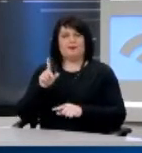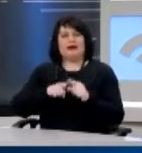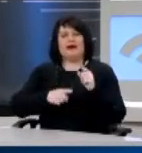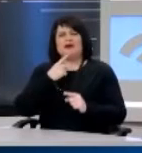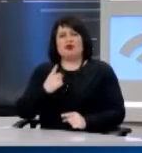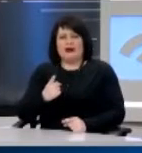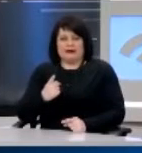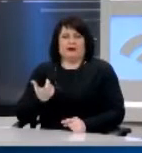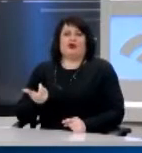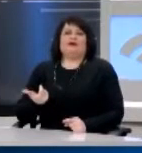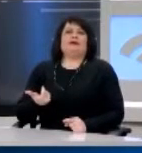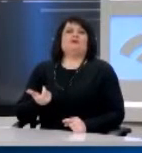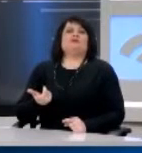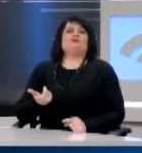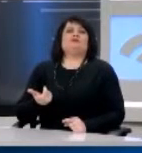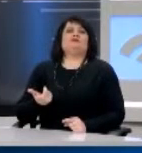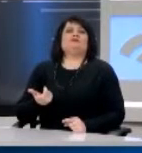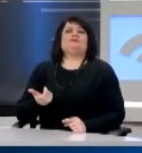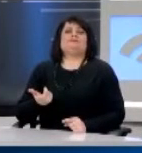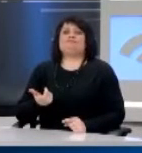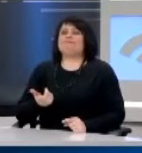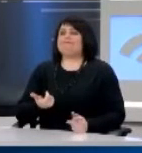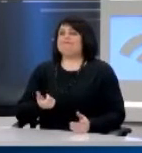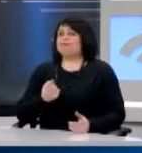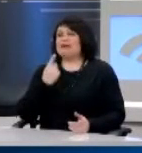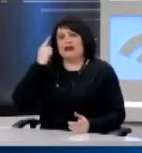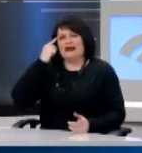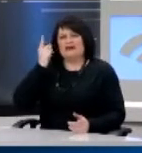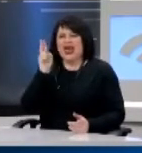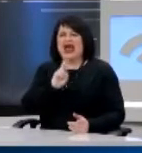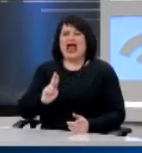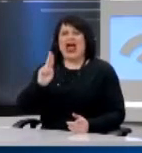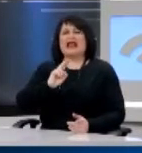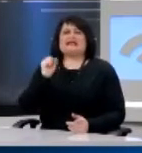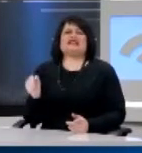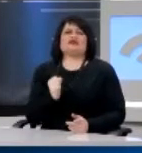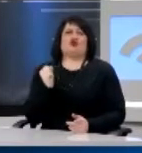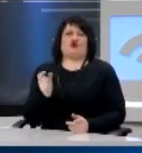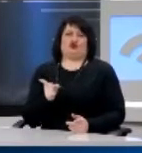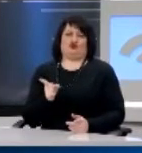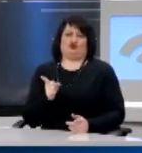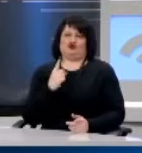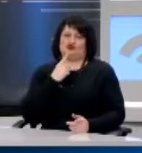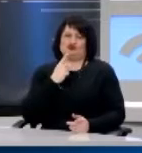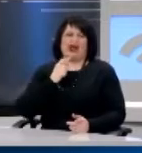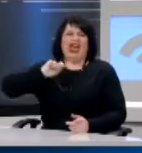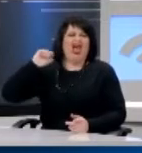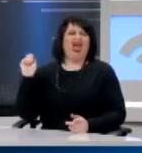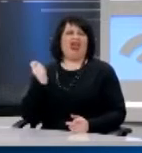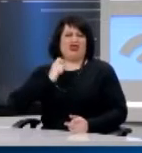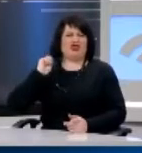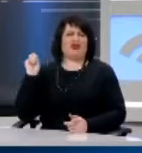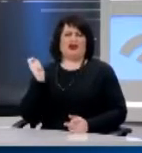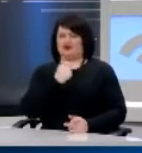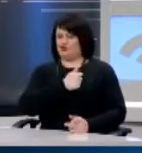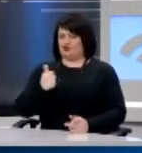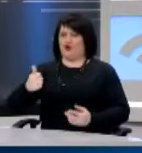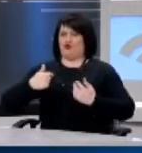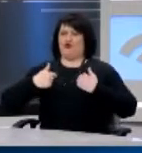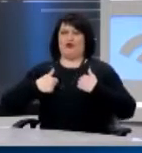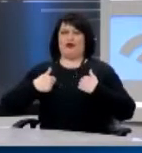την αντίληψη του ρατσισμού, του εθνικισμού, το ιδεολόγημα της καθαρότητας της φυλής,